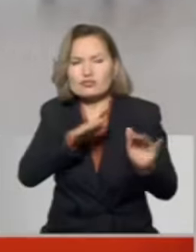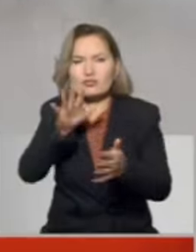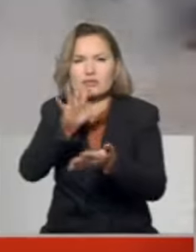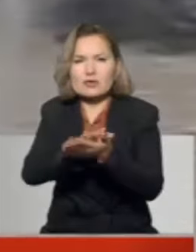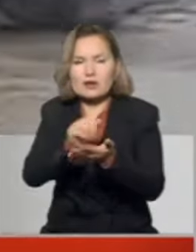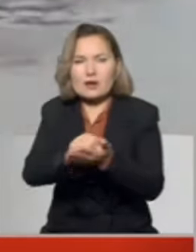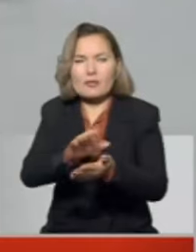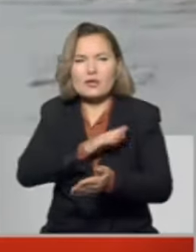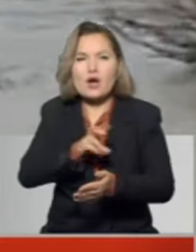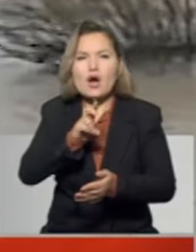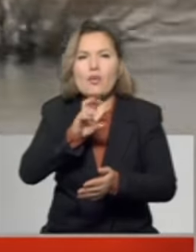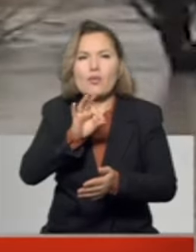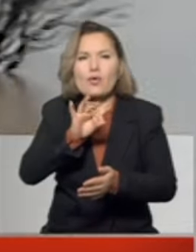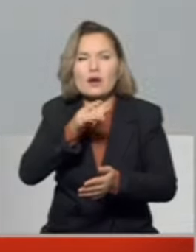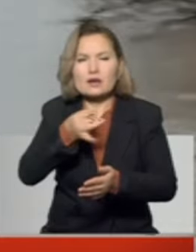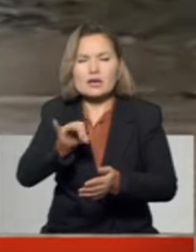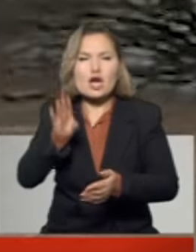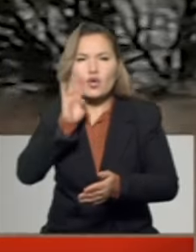Боралдай өзені тасып жатыр.